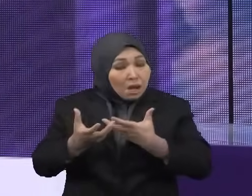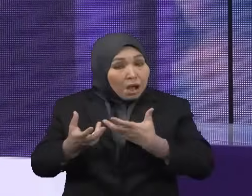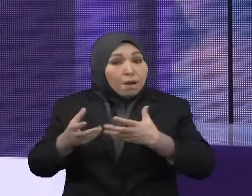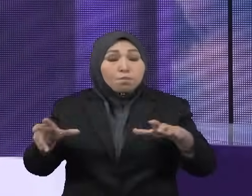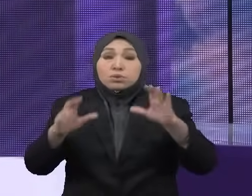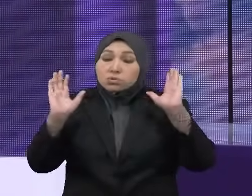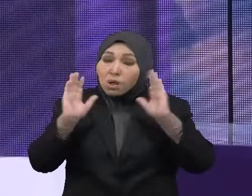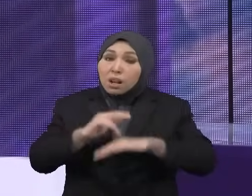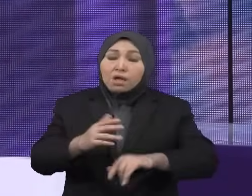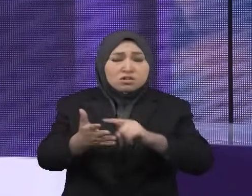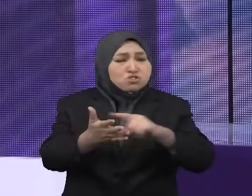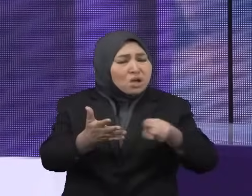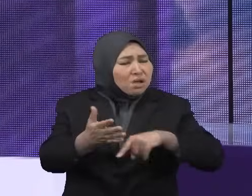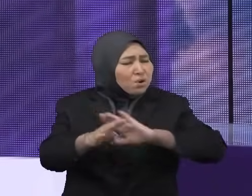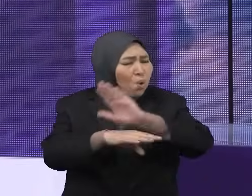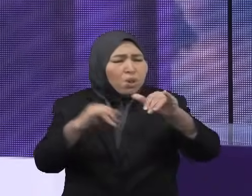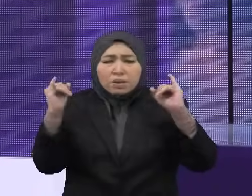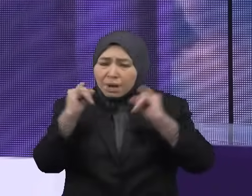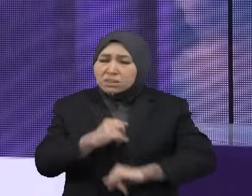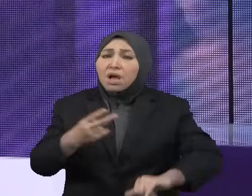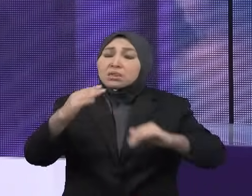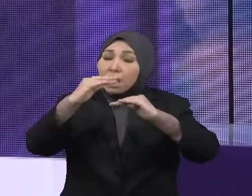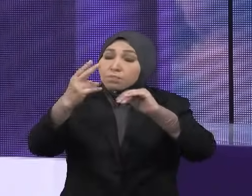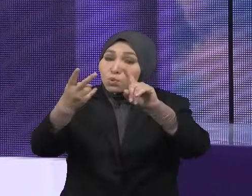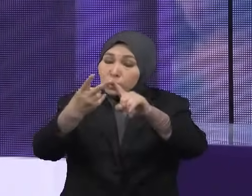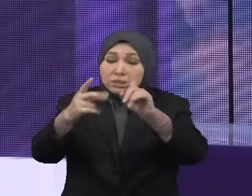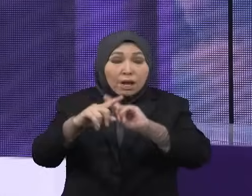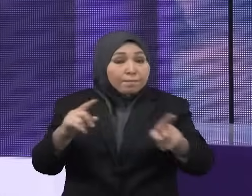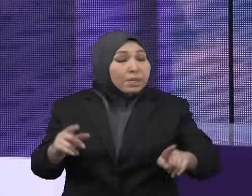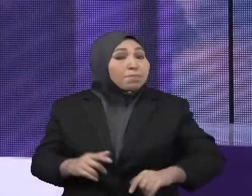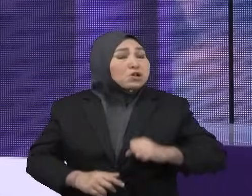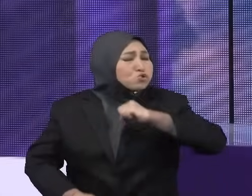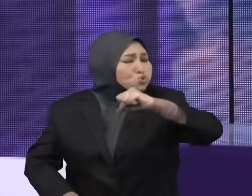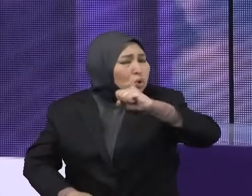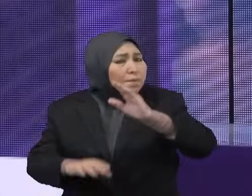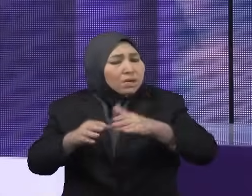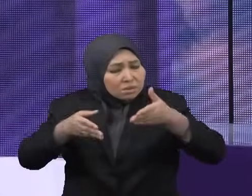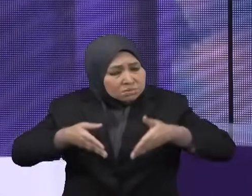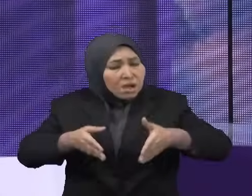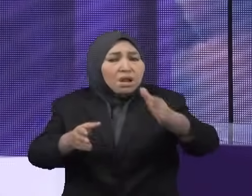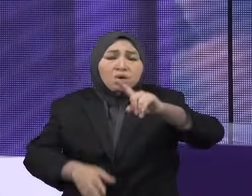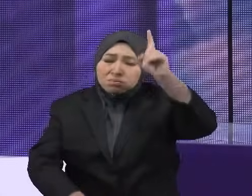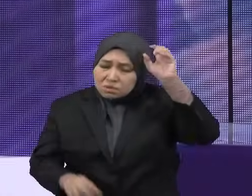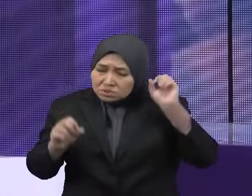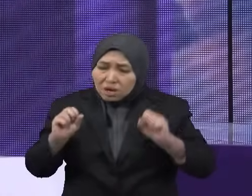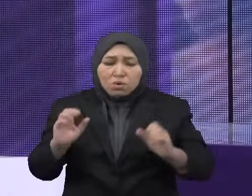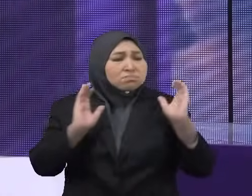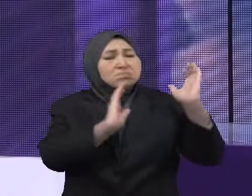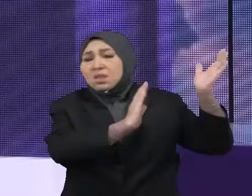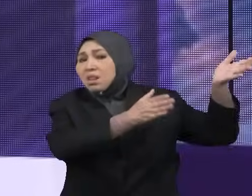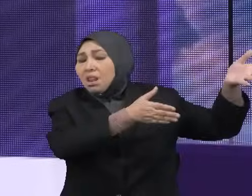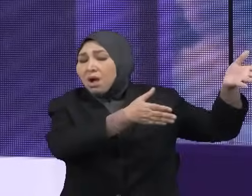mengerjakan solat, zakat, segala ibadah tahap dua, tetapi berjuang pada jalan Allah, sanggup